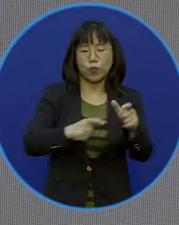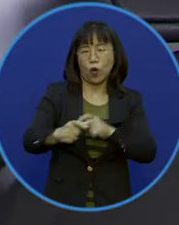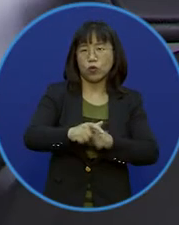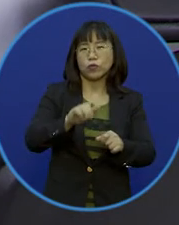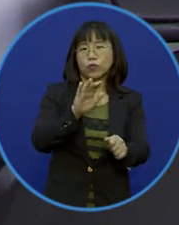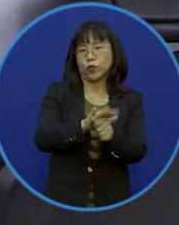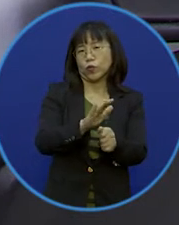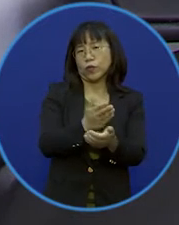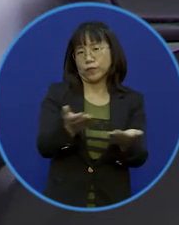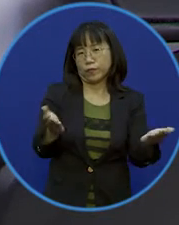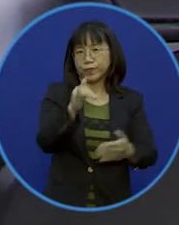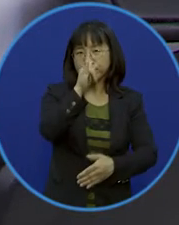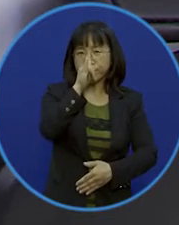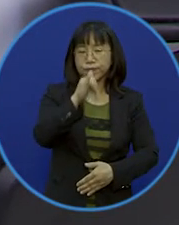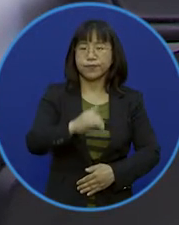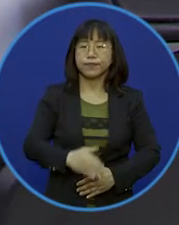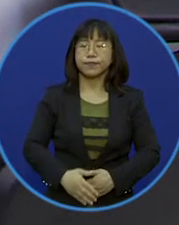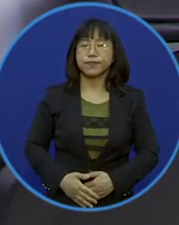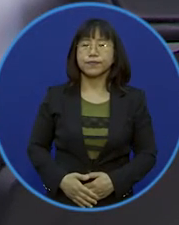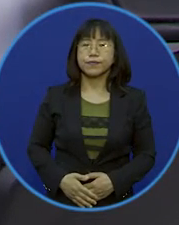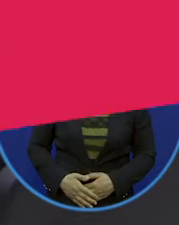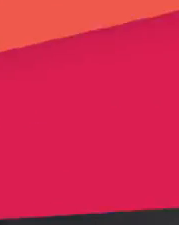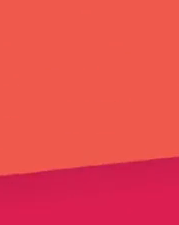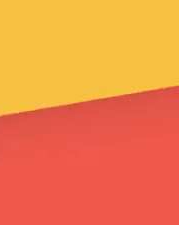강화하고 있습니다.